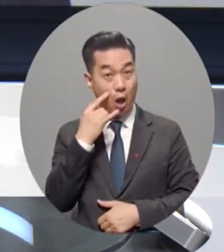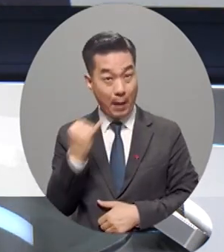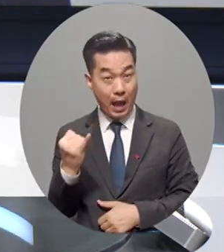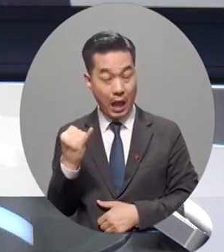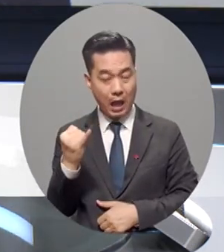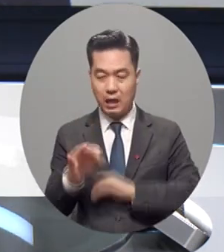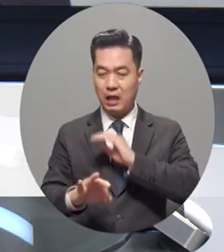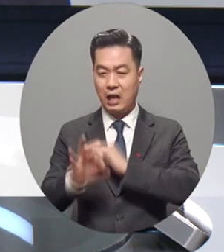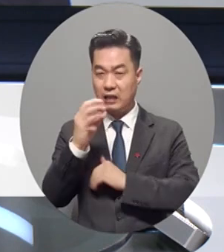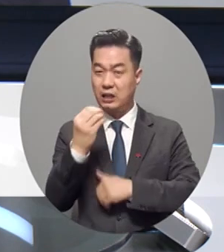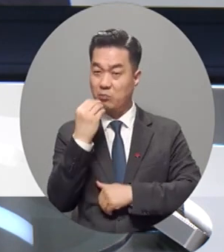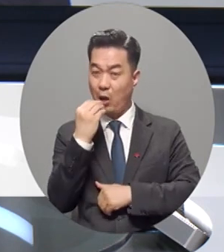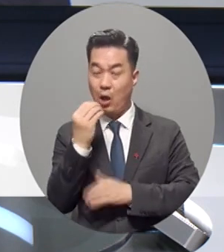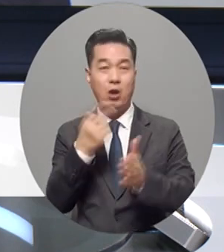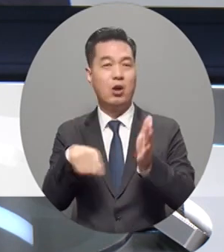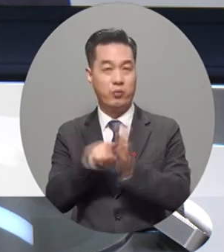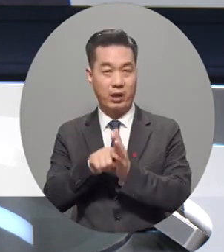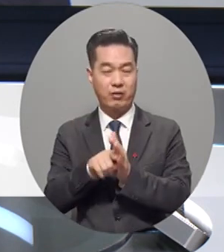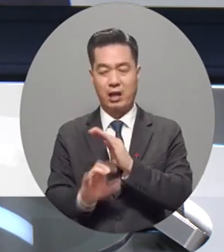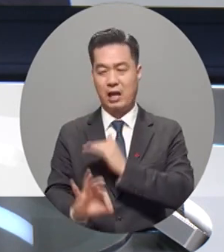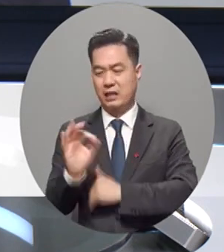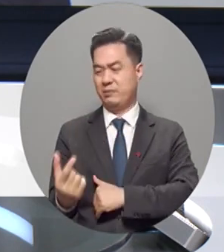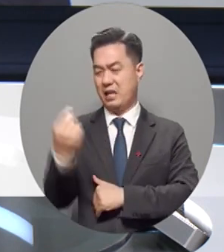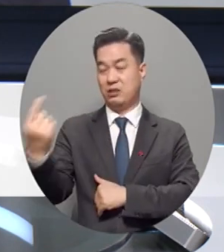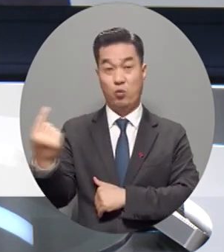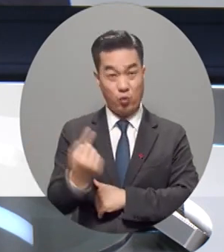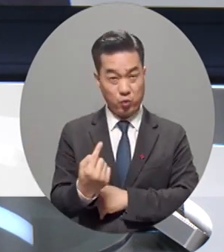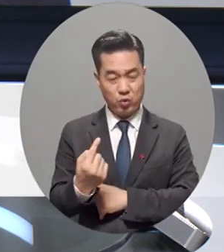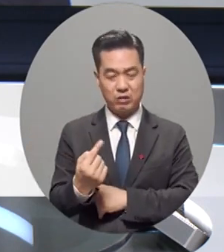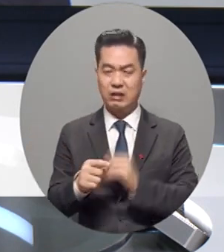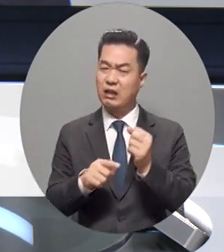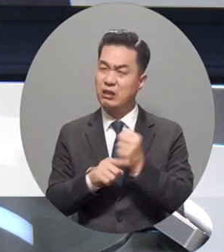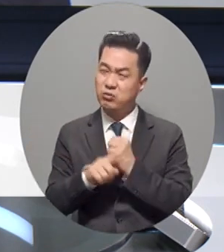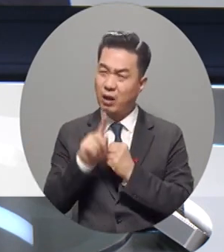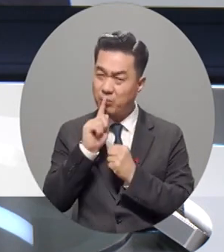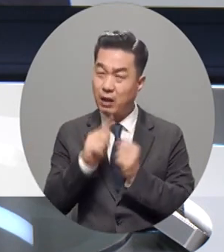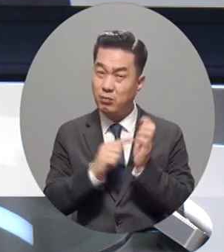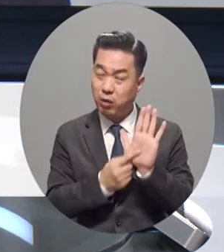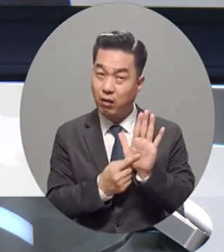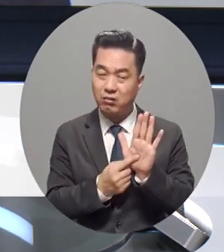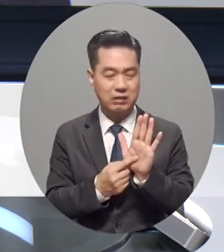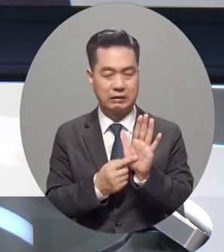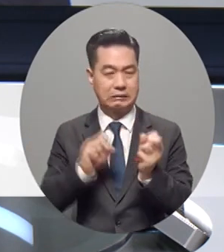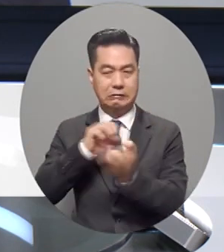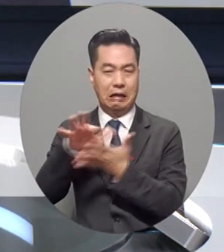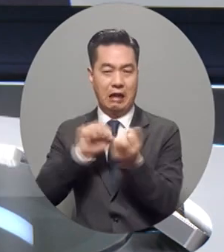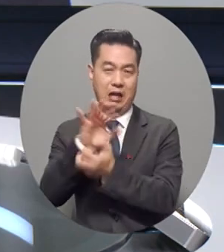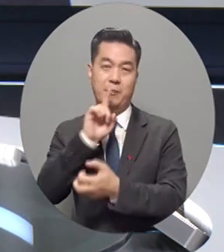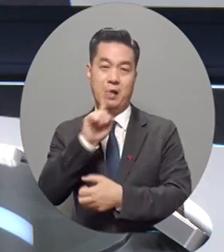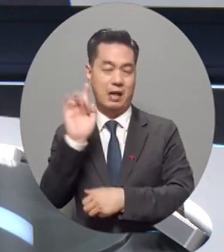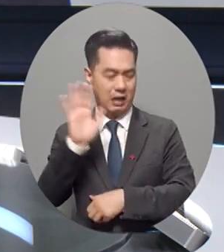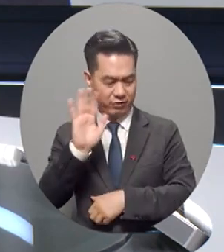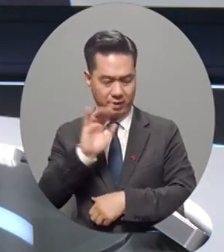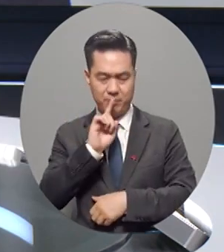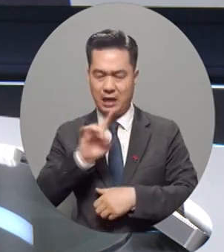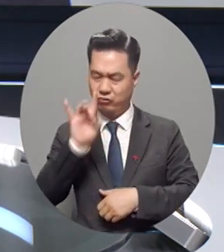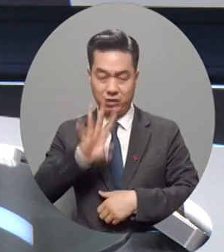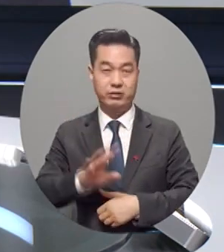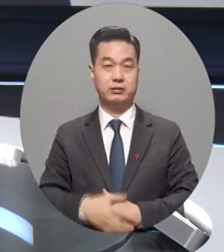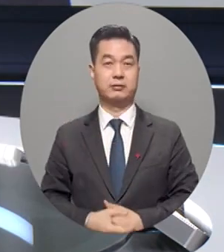즐기기 위해서 아침 일찍 소아과를 찾는 것도 원인이라는 건데요. 논란이 일고 있습니다. 박솔립 기자가